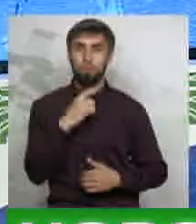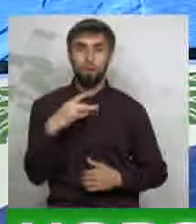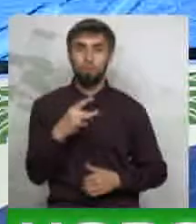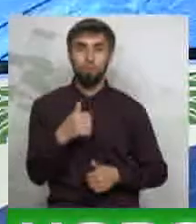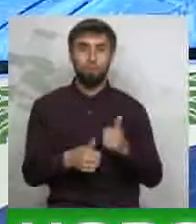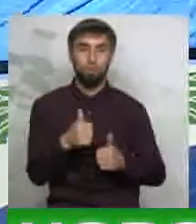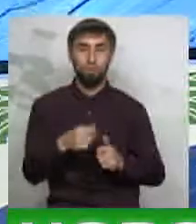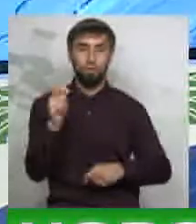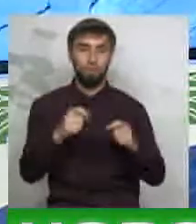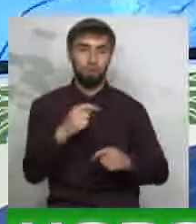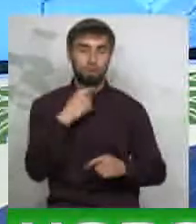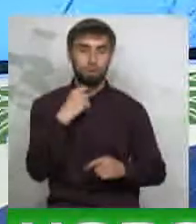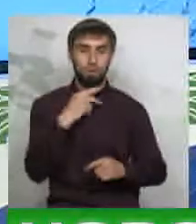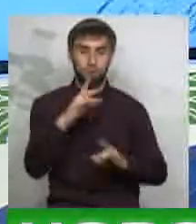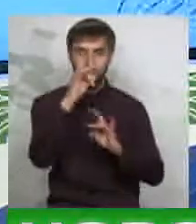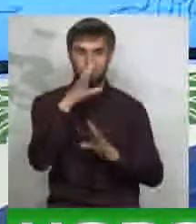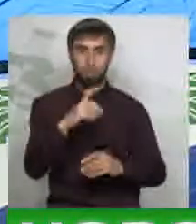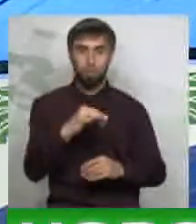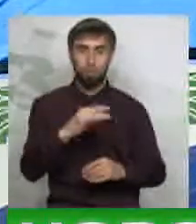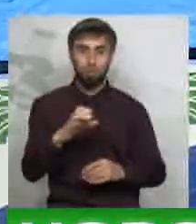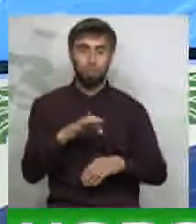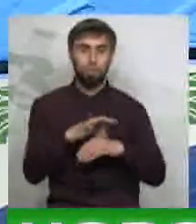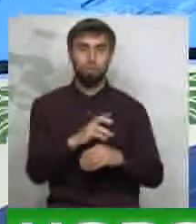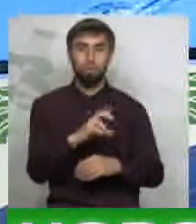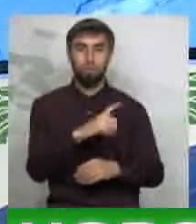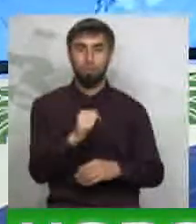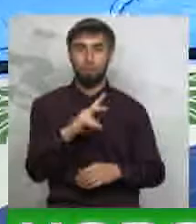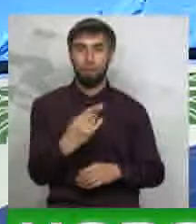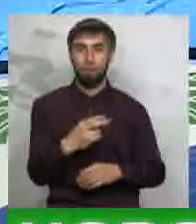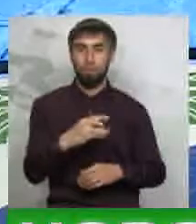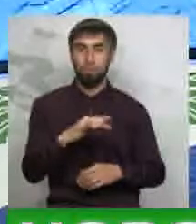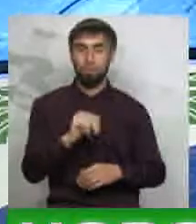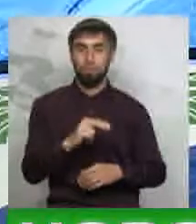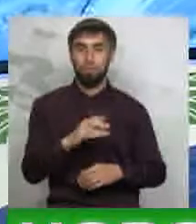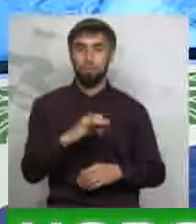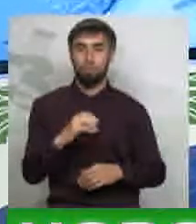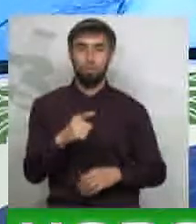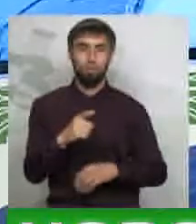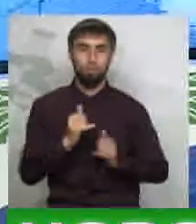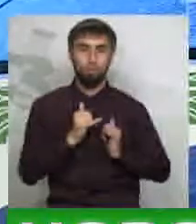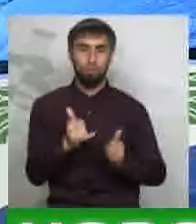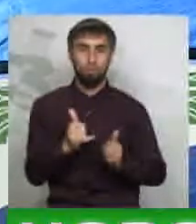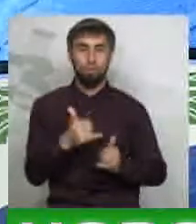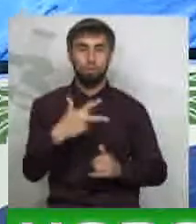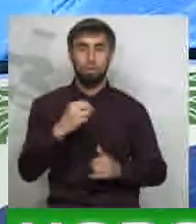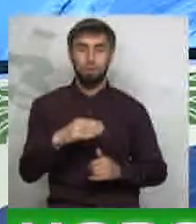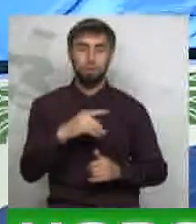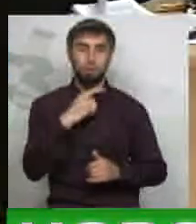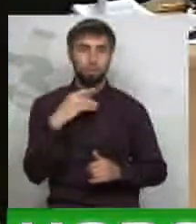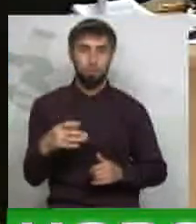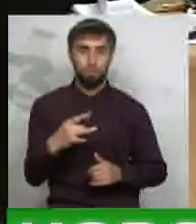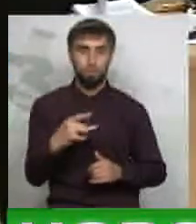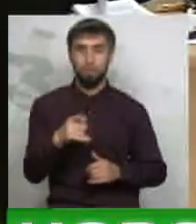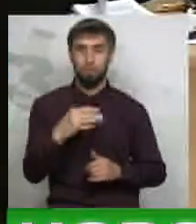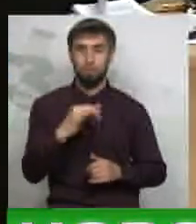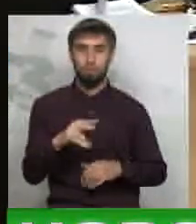Республиканский конкурс-фестиваль ингушской культуры «Этнос» прошел на базе Национальной библиотеки в Сунже. Его приурочили к 30-летию Ингушетии.